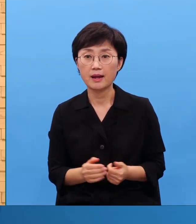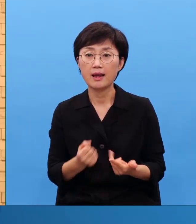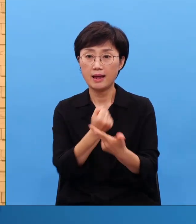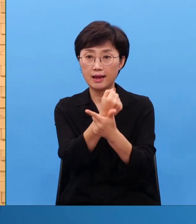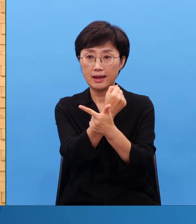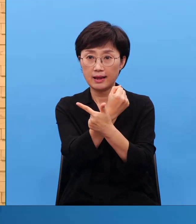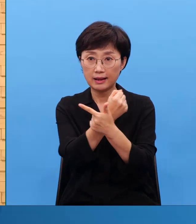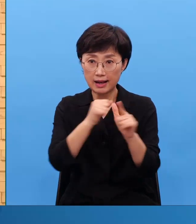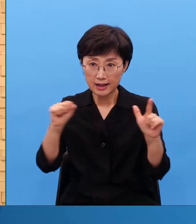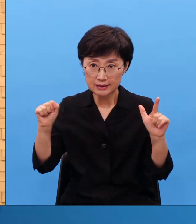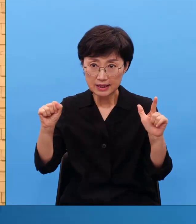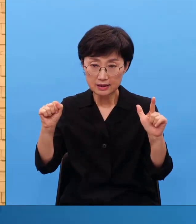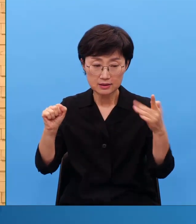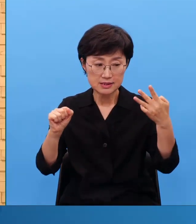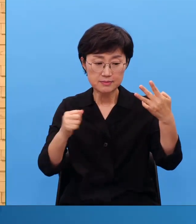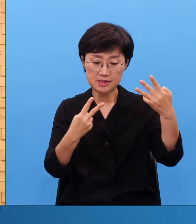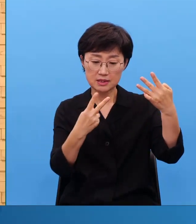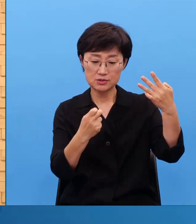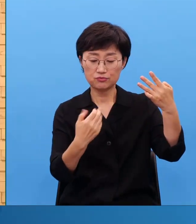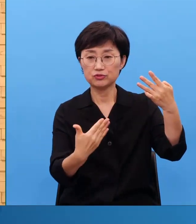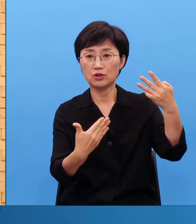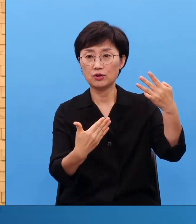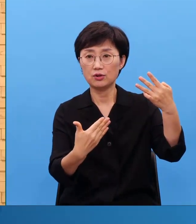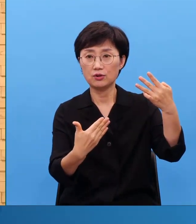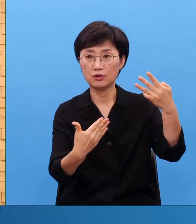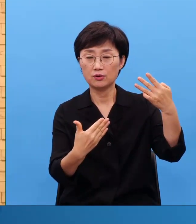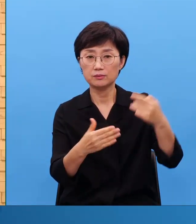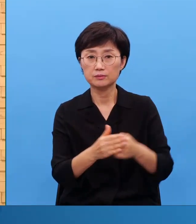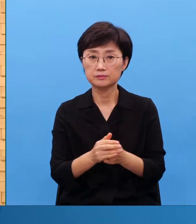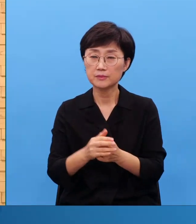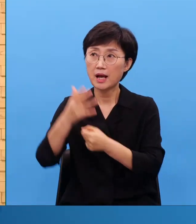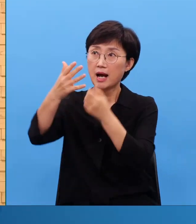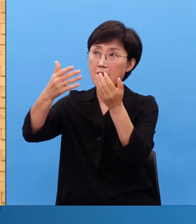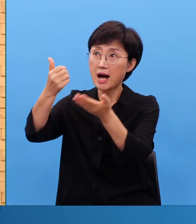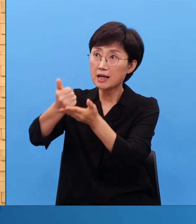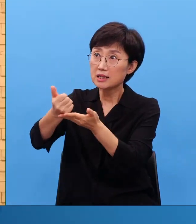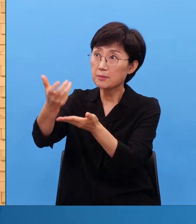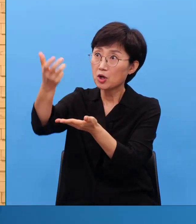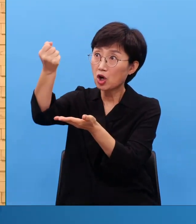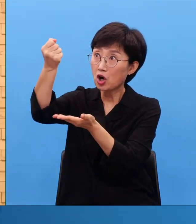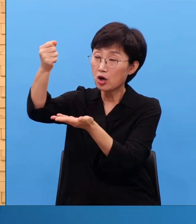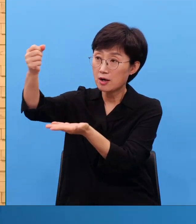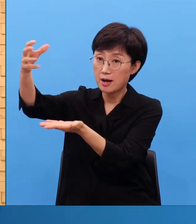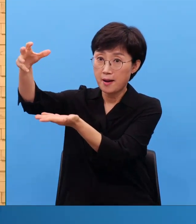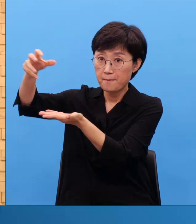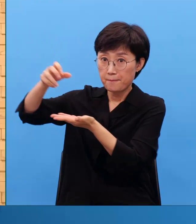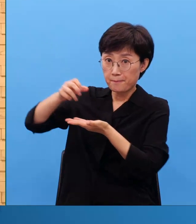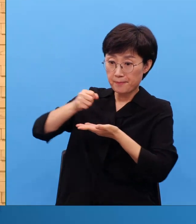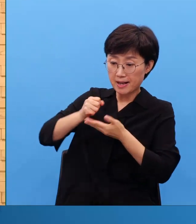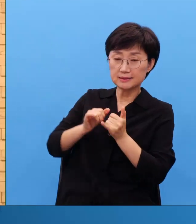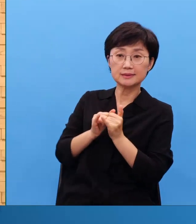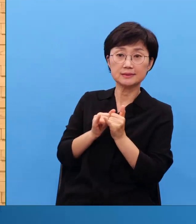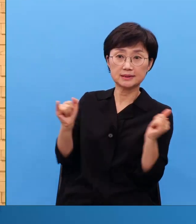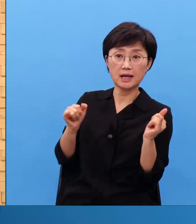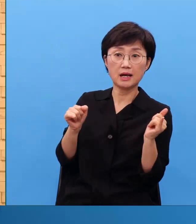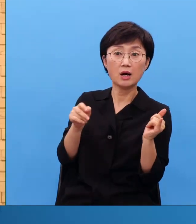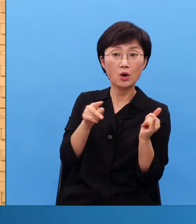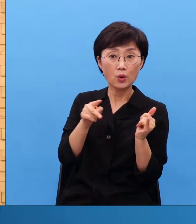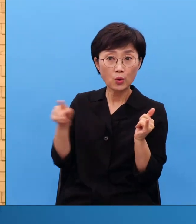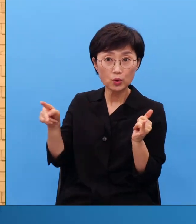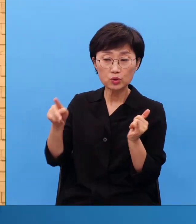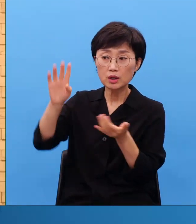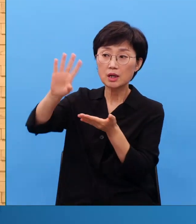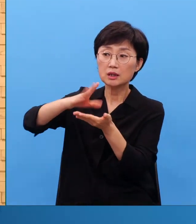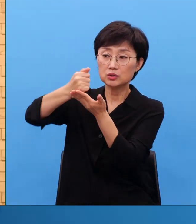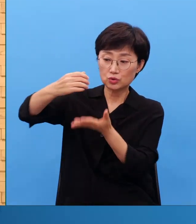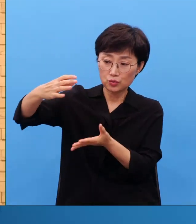3장 29절에는 그 유업을 얻을 자, 이 그리스도에 속한 자는 모든 유업을 얻을 수